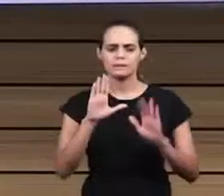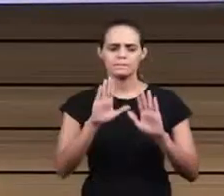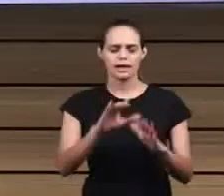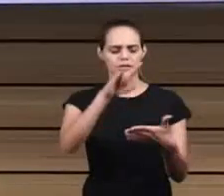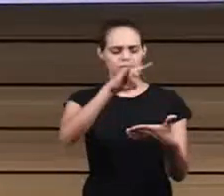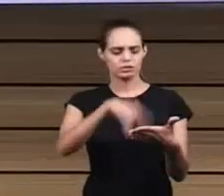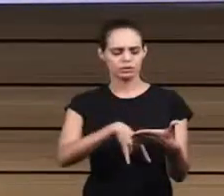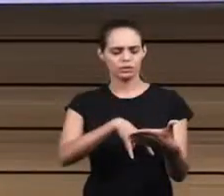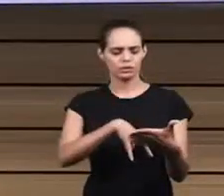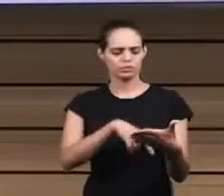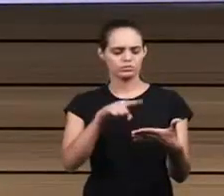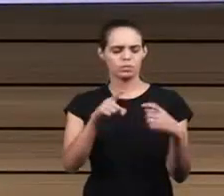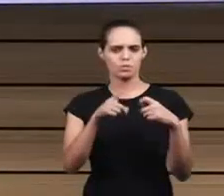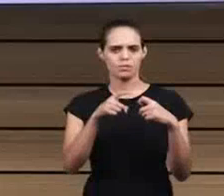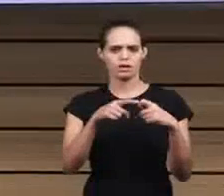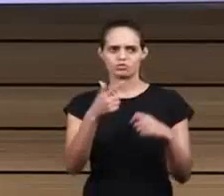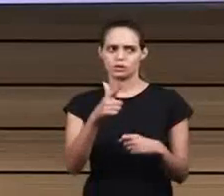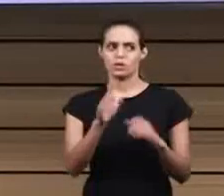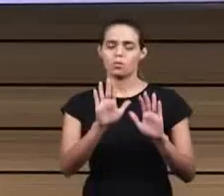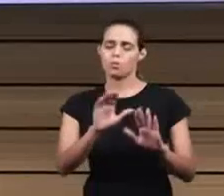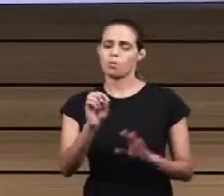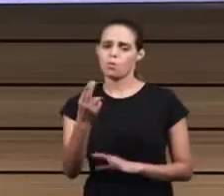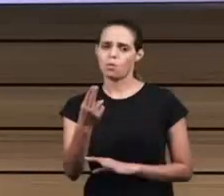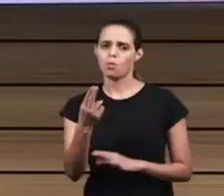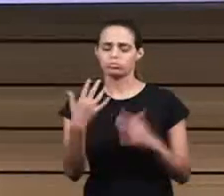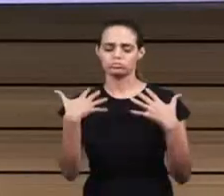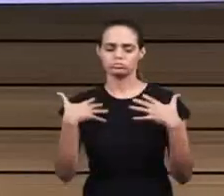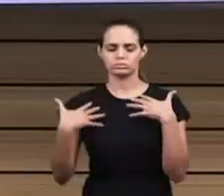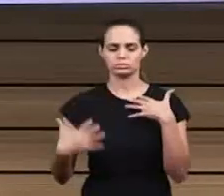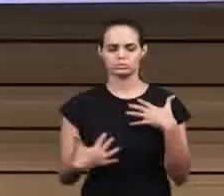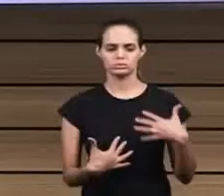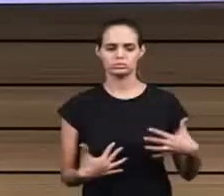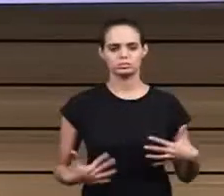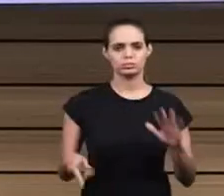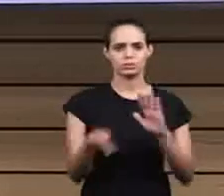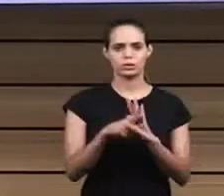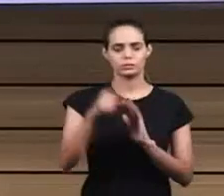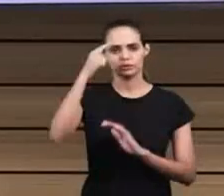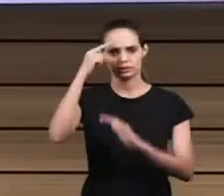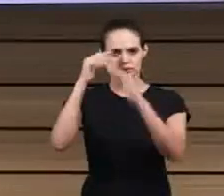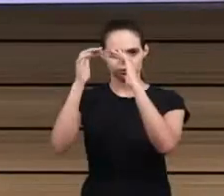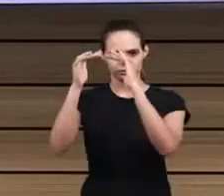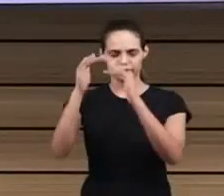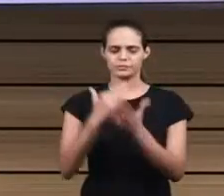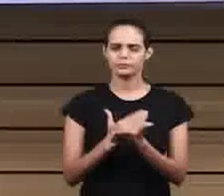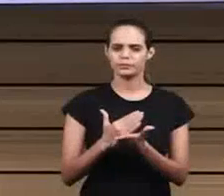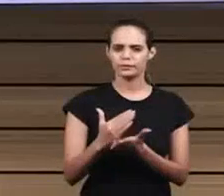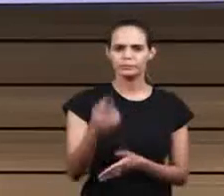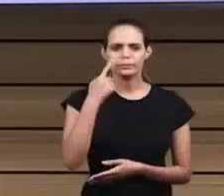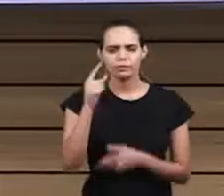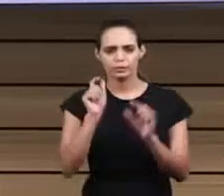motorischen Einschränkungen sprechen. einerseits